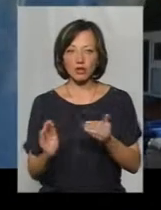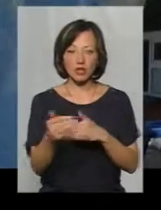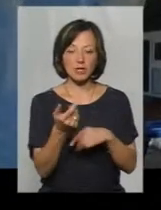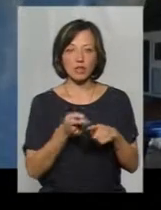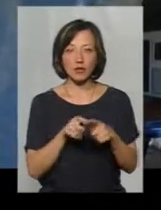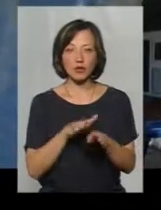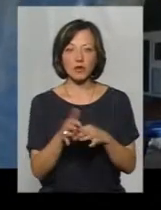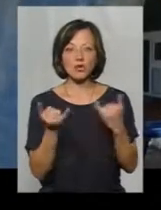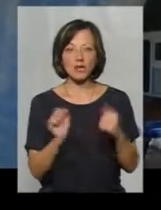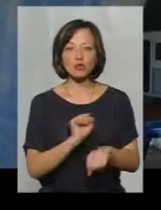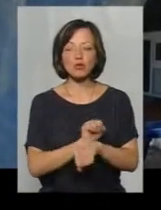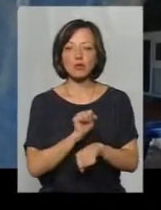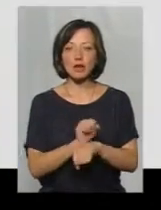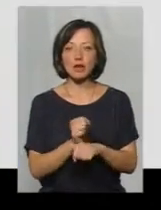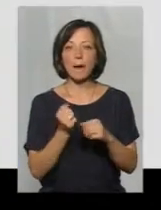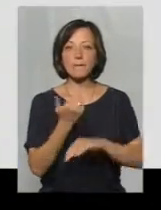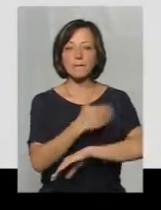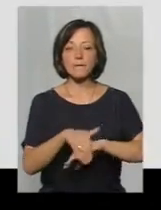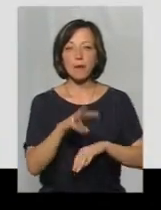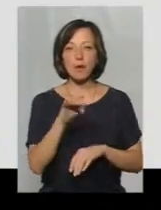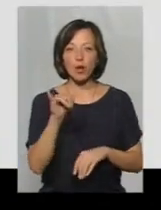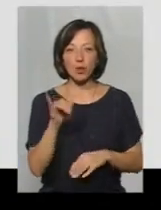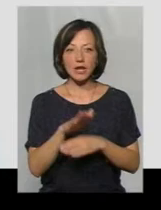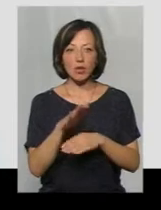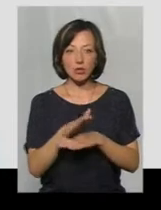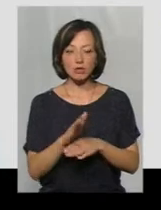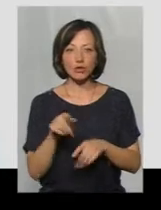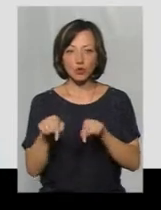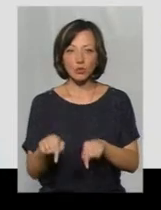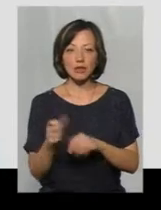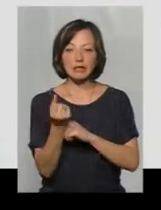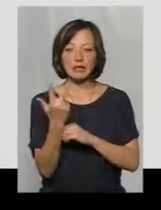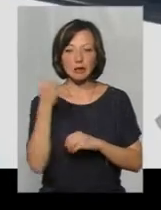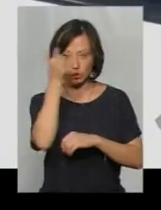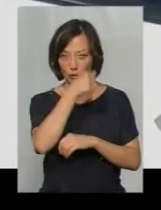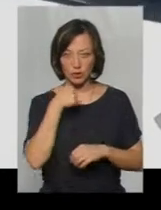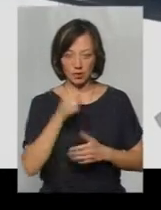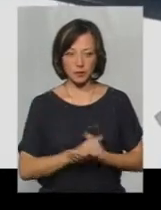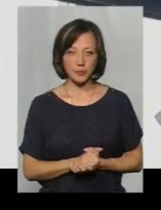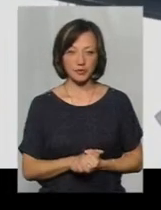відбувається зараз на зупинці проспект Миру з кіоском, який простояв тут 13 років.